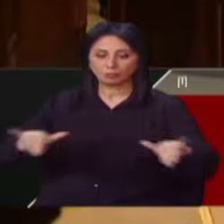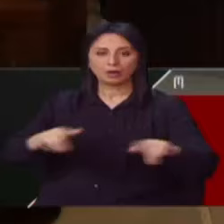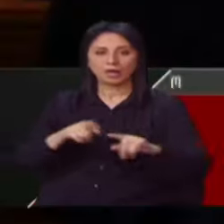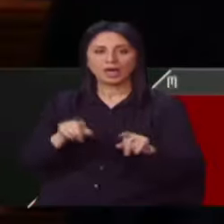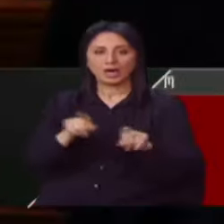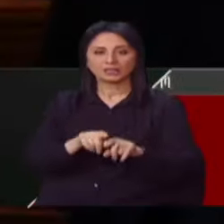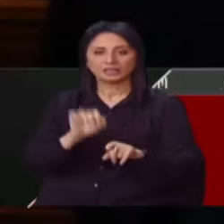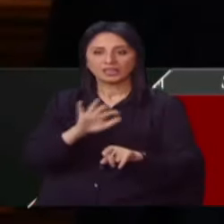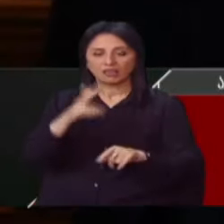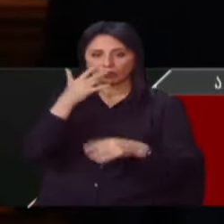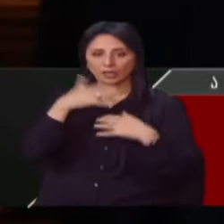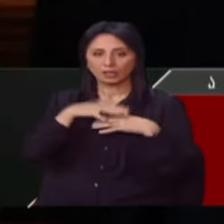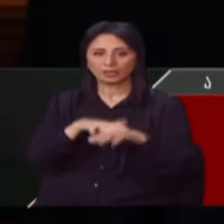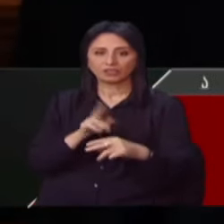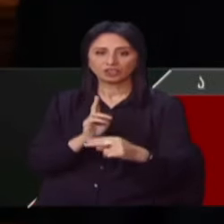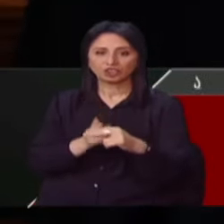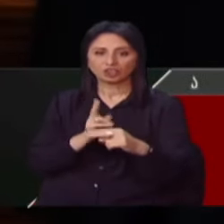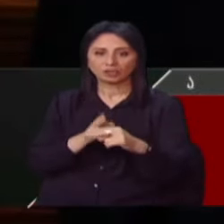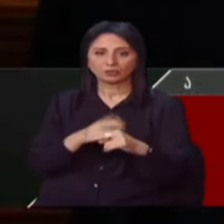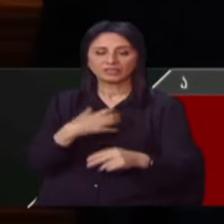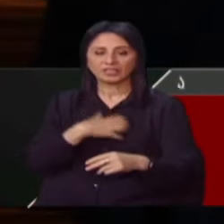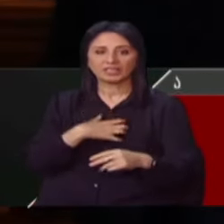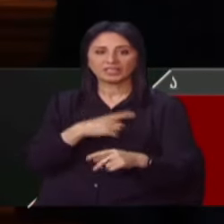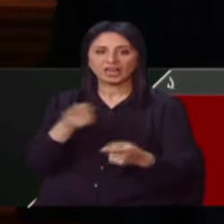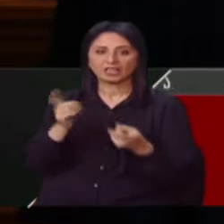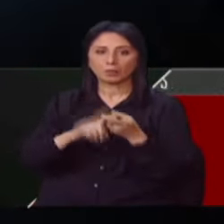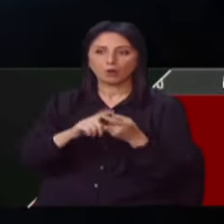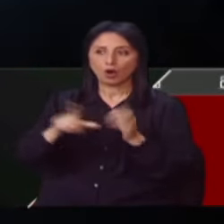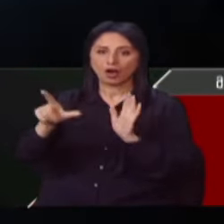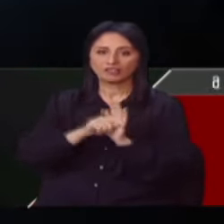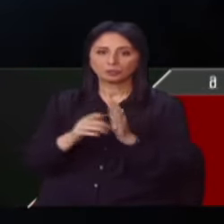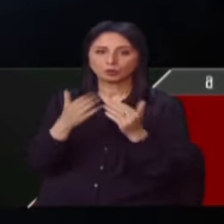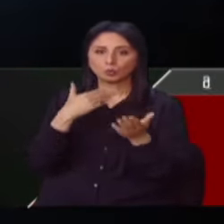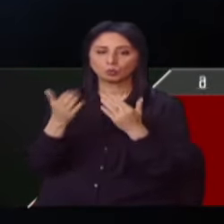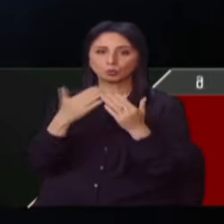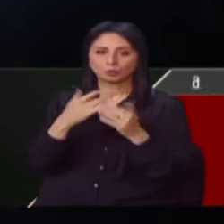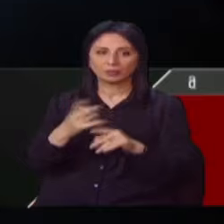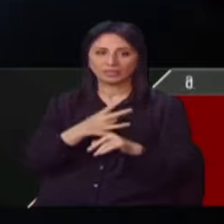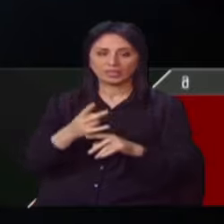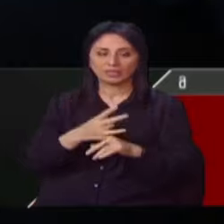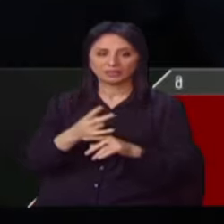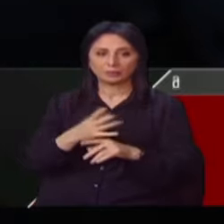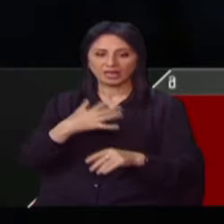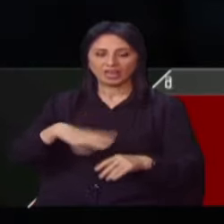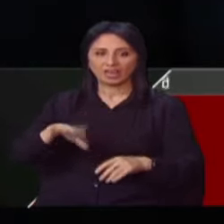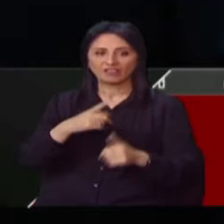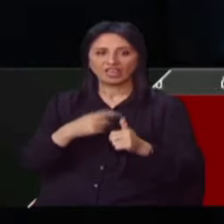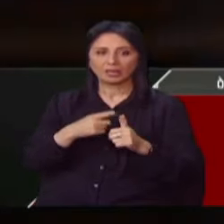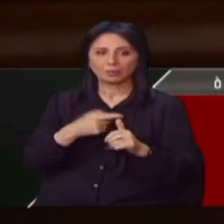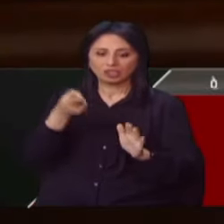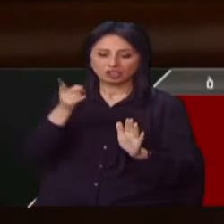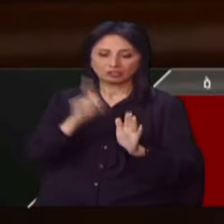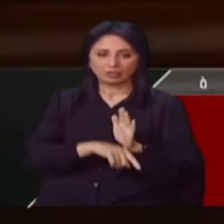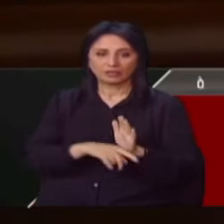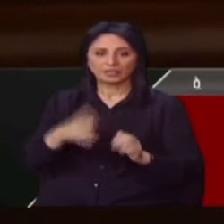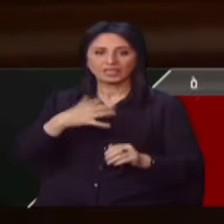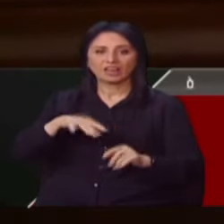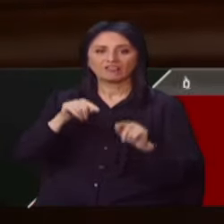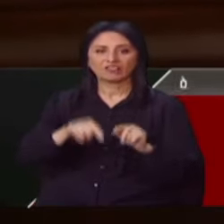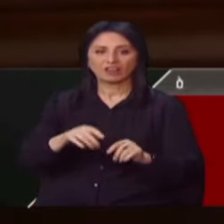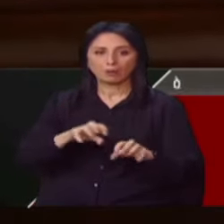ასევე ევროინტეგრაციის შეფერხება სტრატეგიულ მოკავშირეებთან ურთიერთობების დაზიანება, ქვეყნის იმიჯის შელახვა და